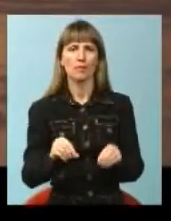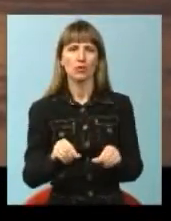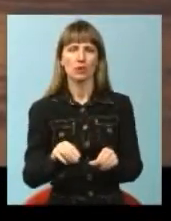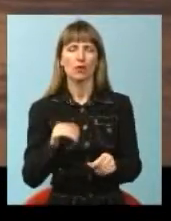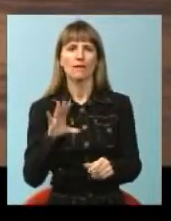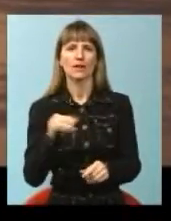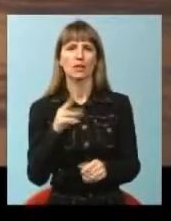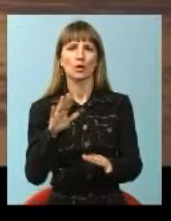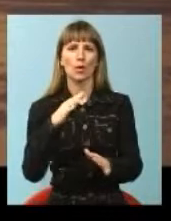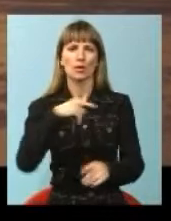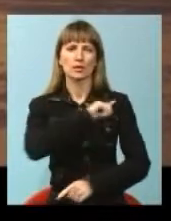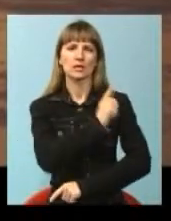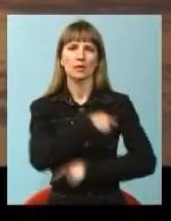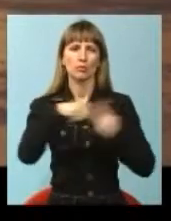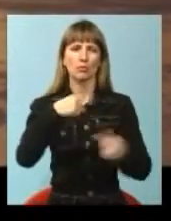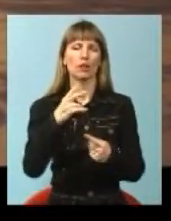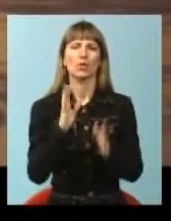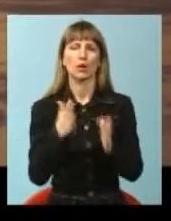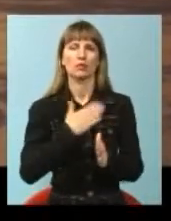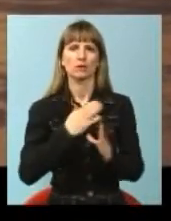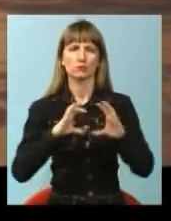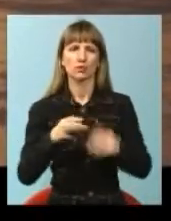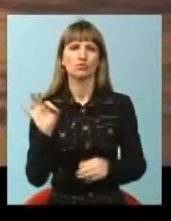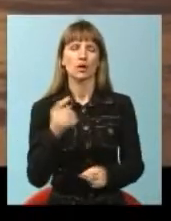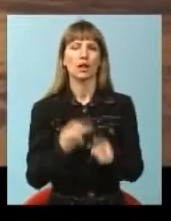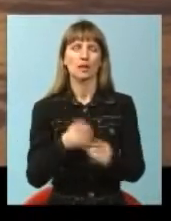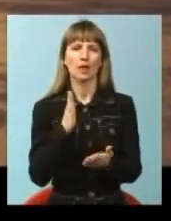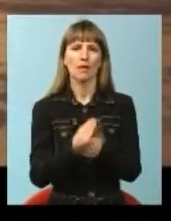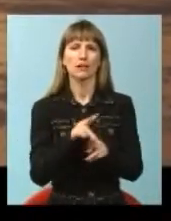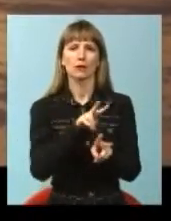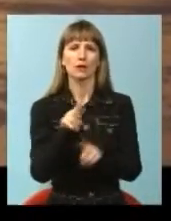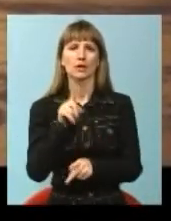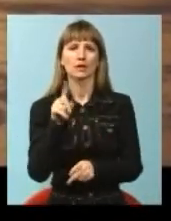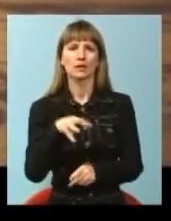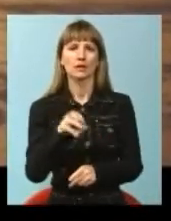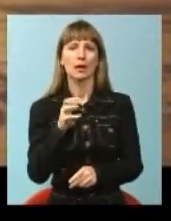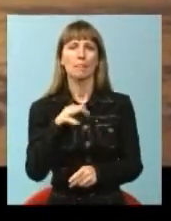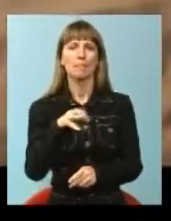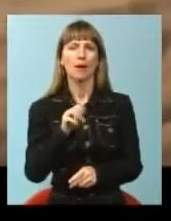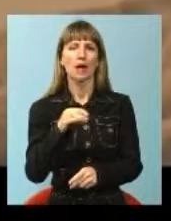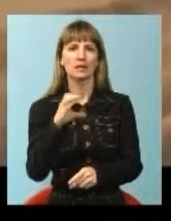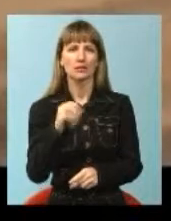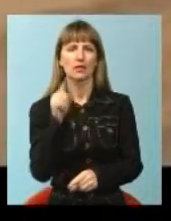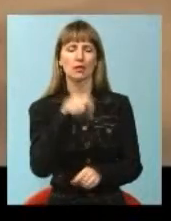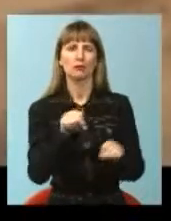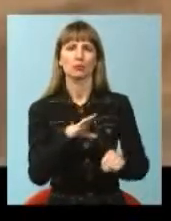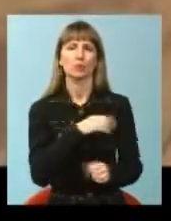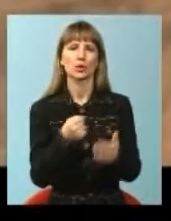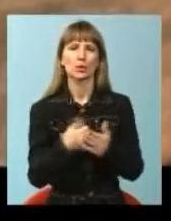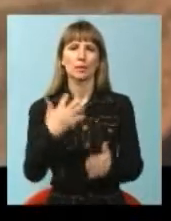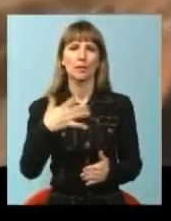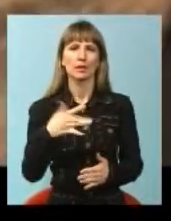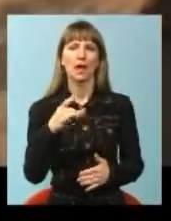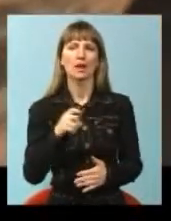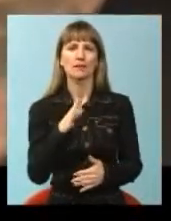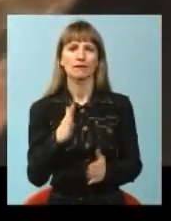бурі відбуваються не тільки на нашій планеті. Часто це явище спостерігається на Марсі, але там вони можуть бути до 50